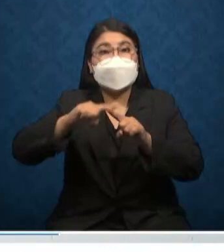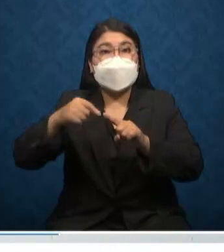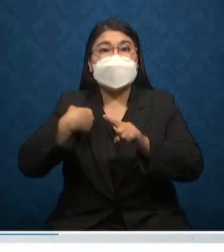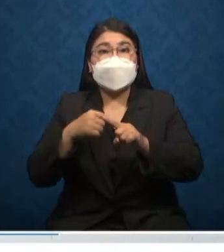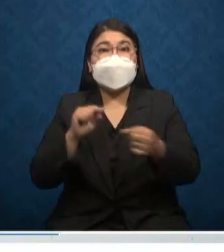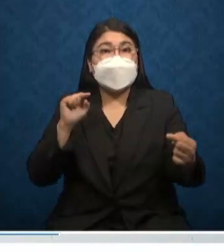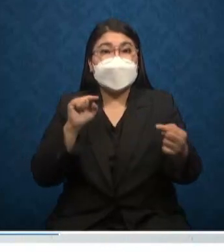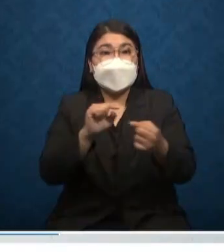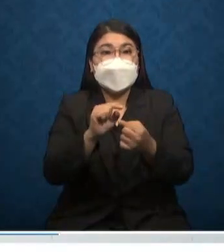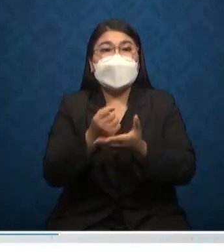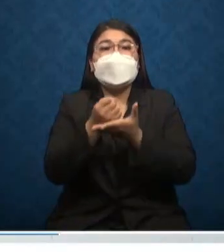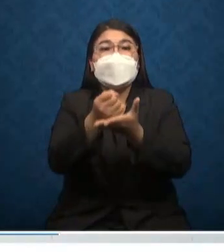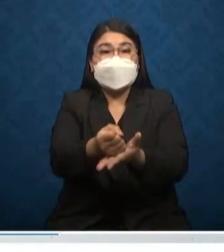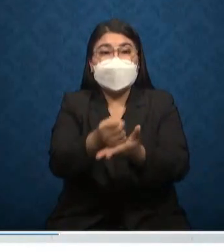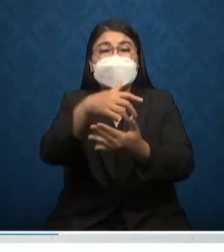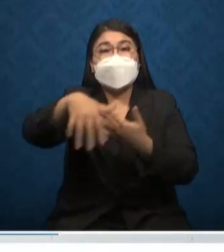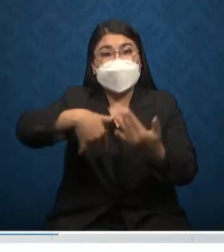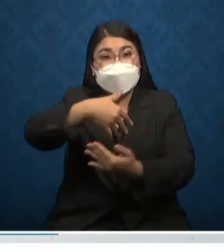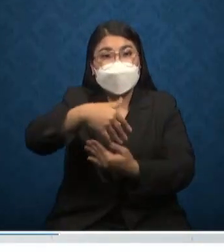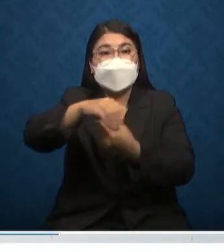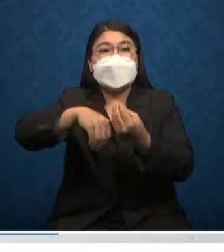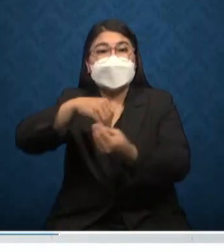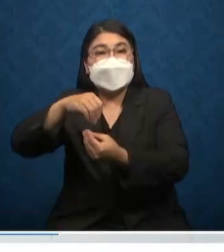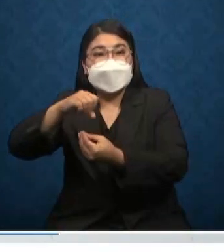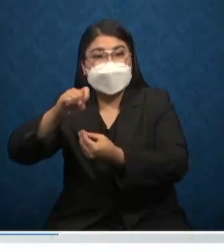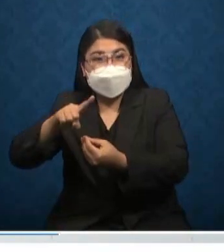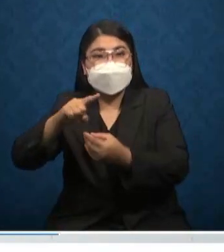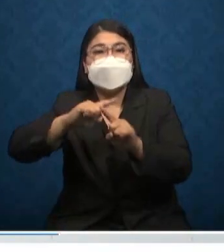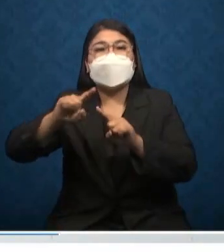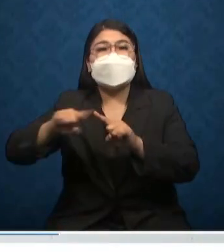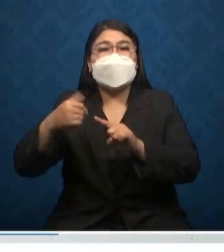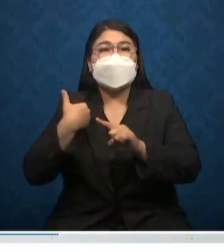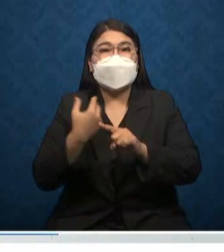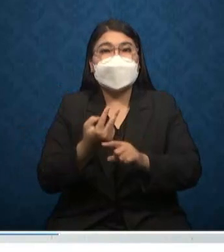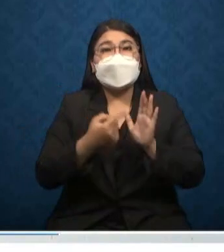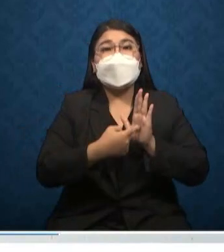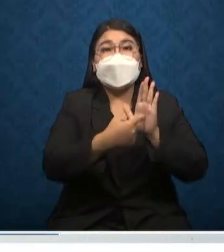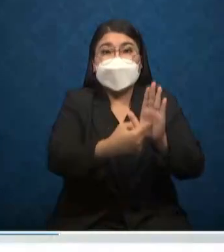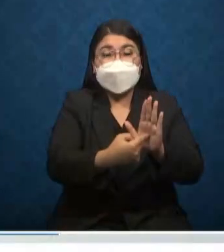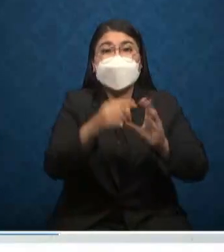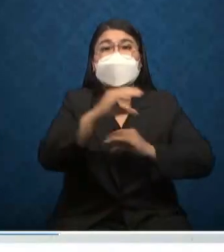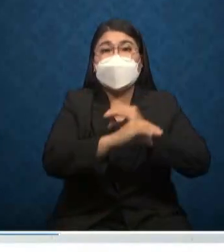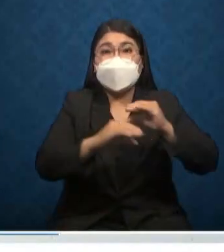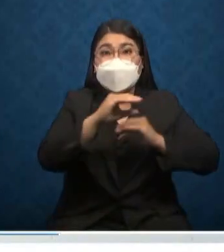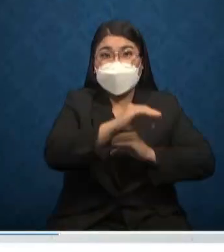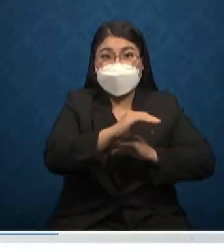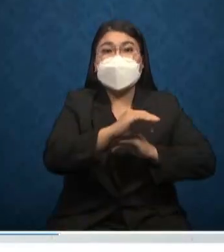านสิ่งแวดล้อมได้นะครับอย่างเช่นโครงการหลักๆอย่างที่ท่านประธานกรรมธิการได้กรุณากล่าวนำ